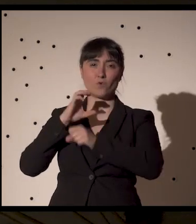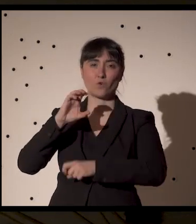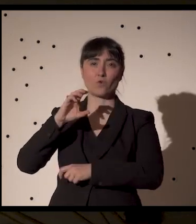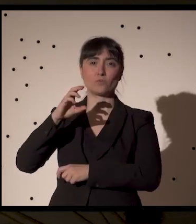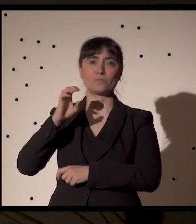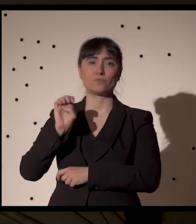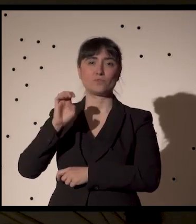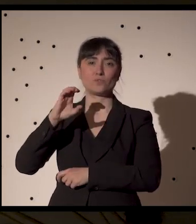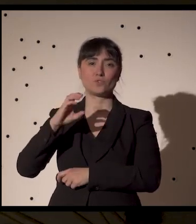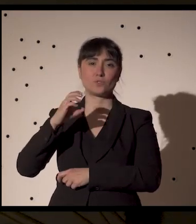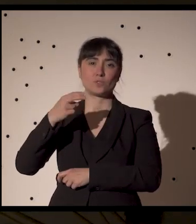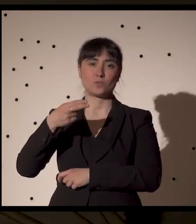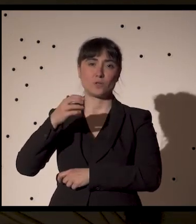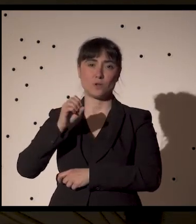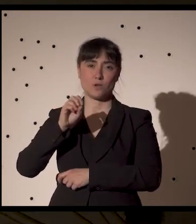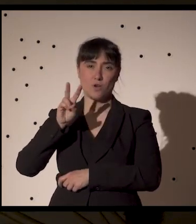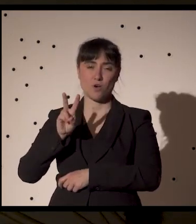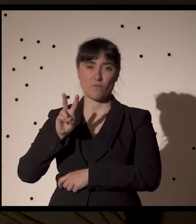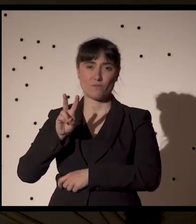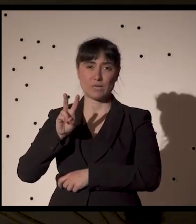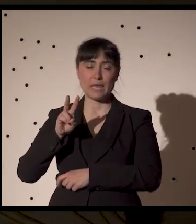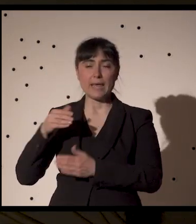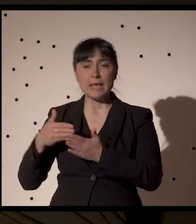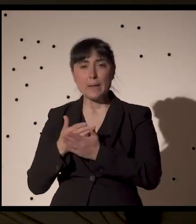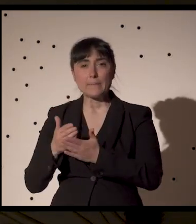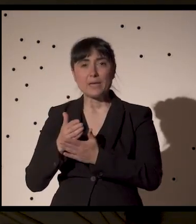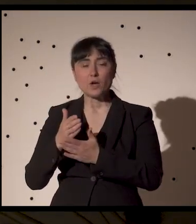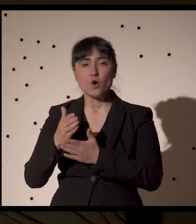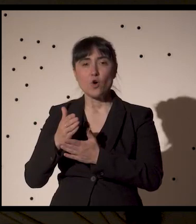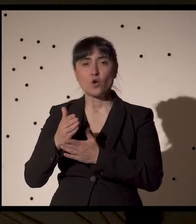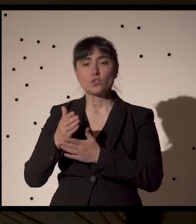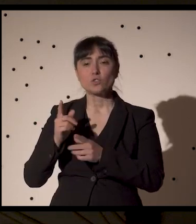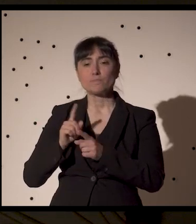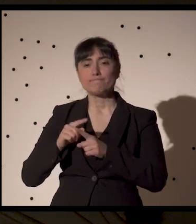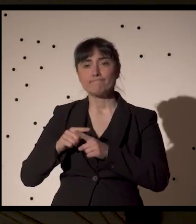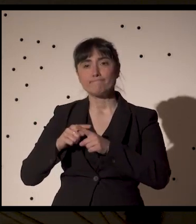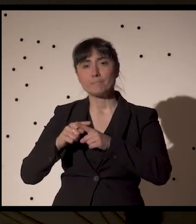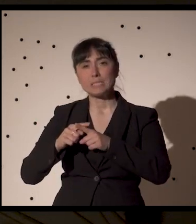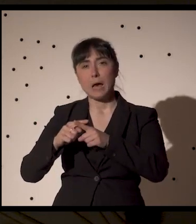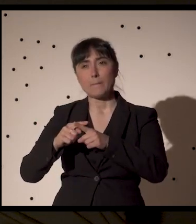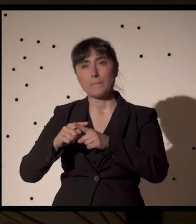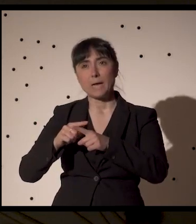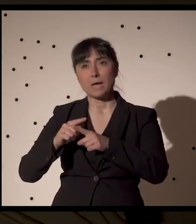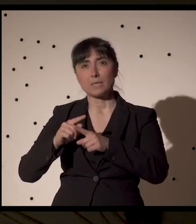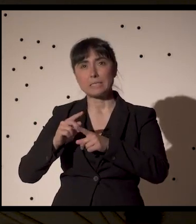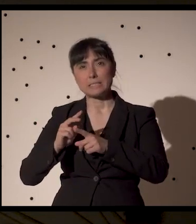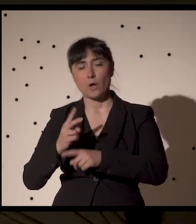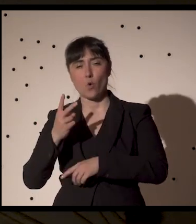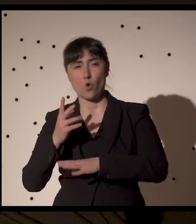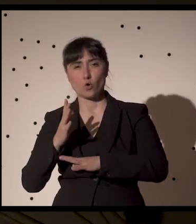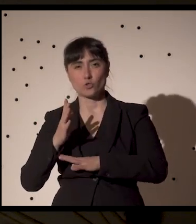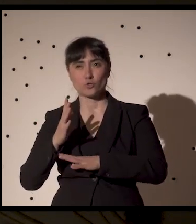seconda tappa di un percorso in trittico forse quadrellogia ancora dobbiamo